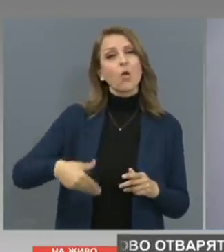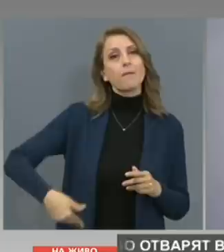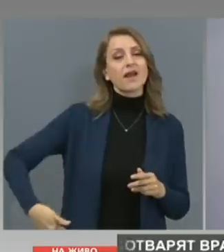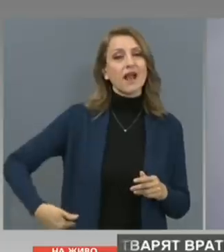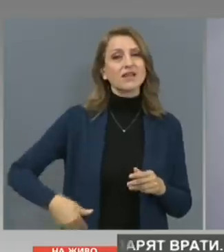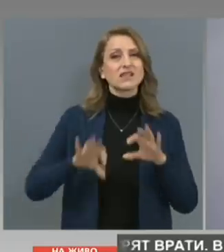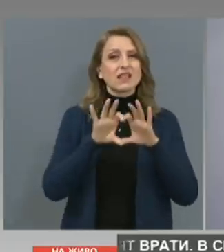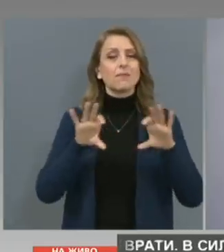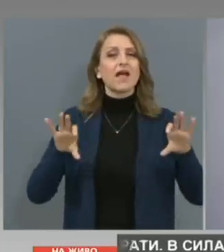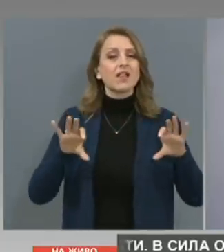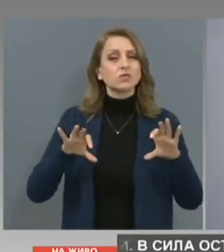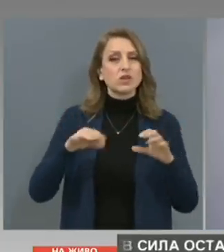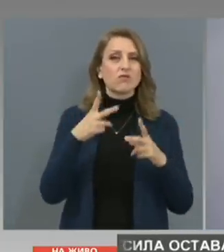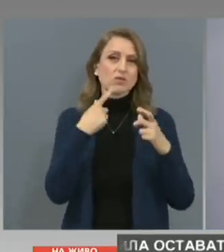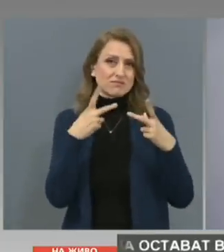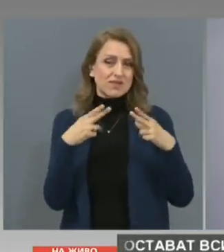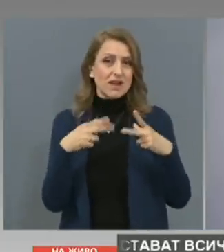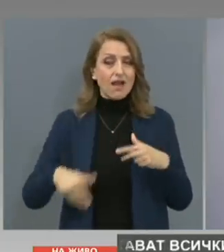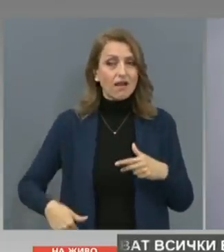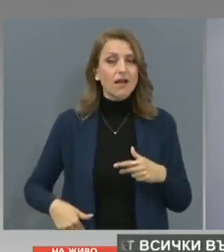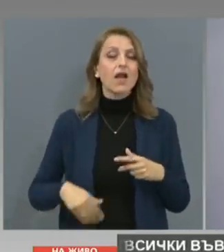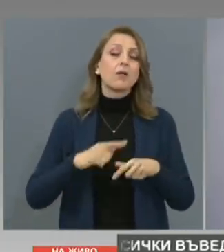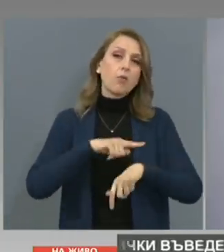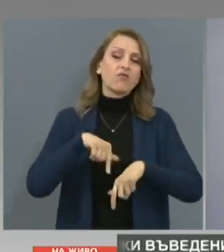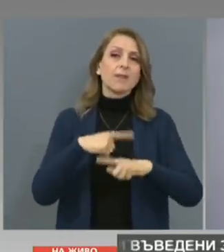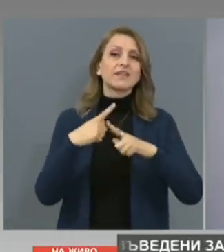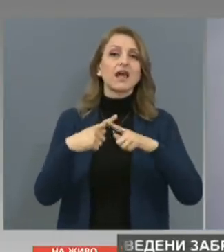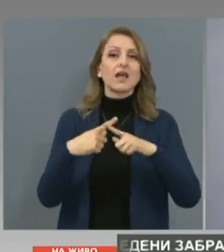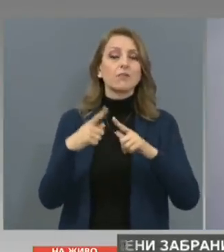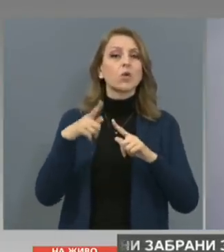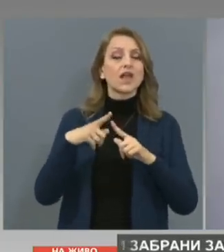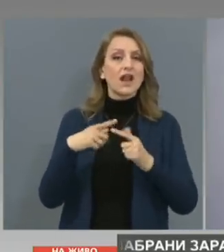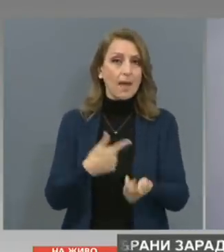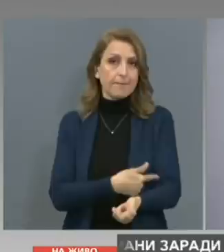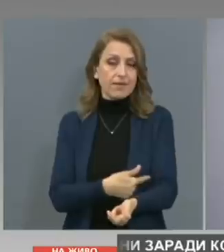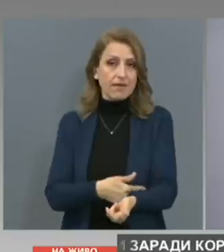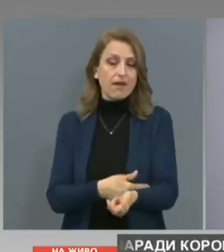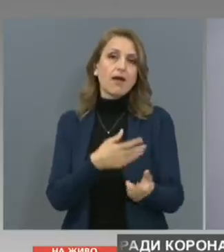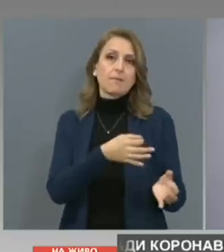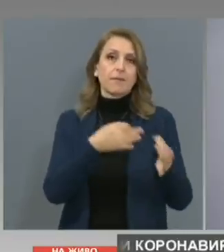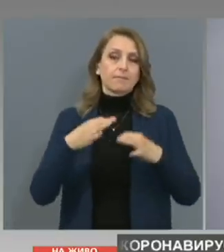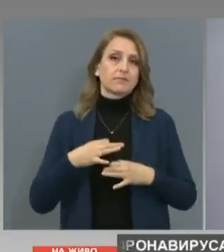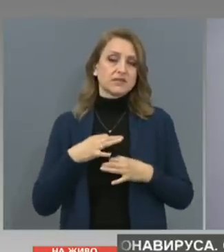черво по повод карцином и по време на химиотерапия се заразил.